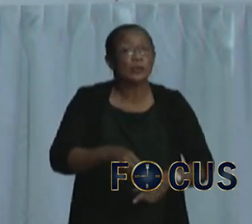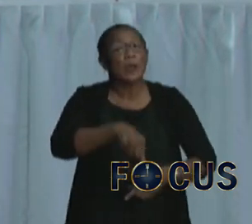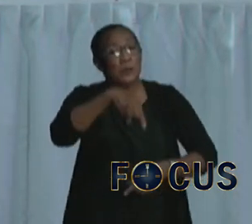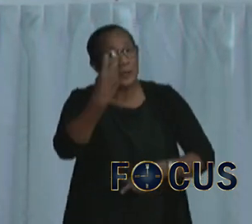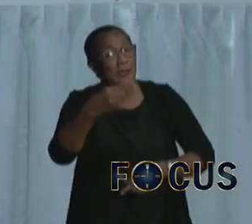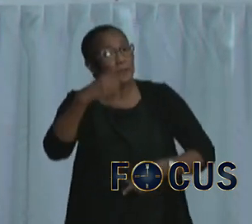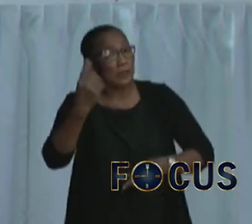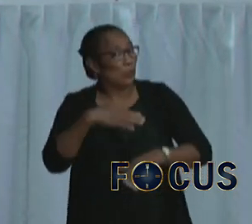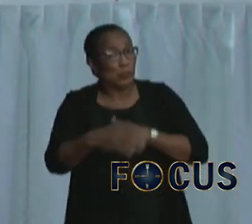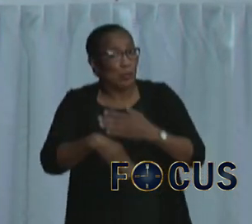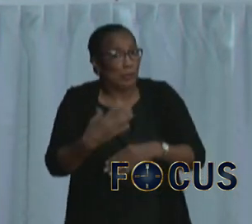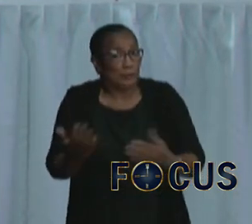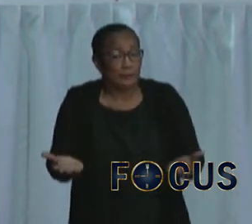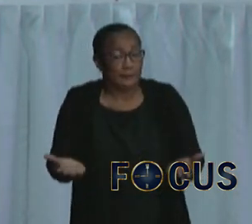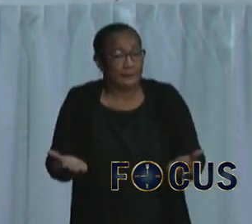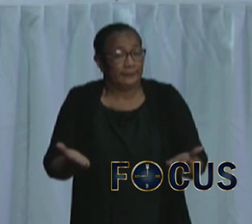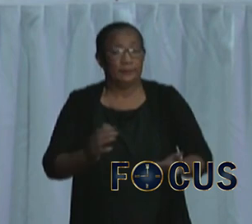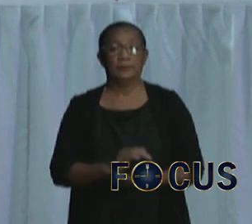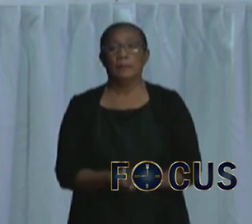toenemen.